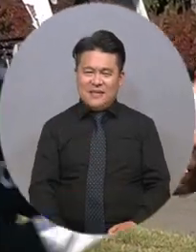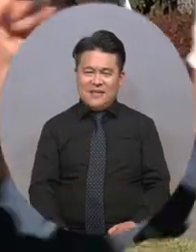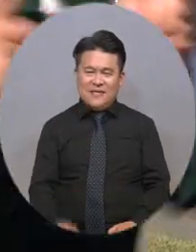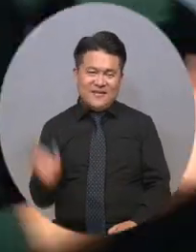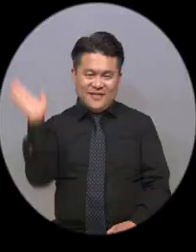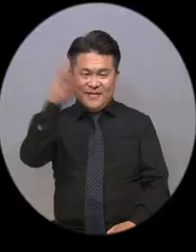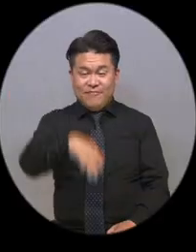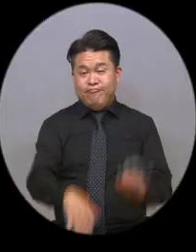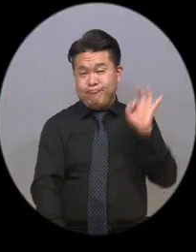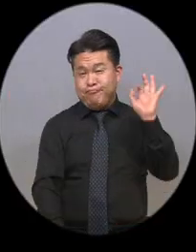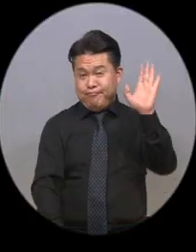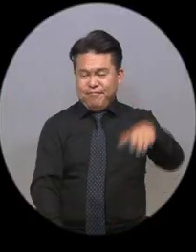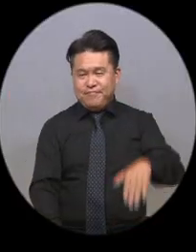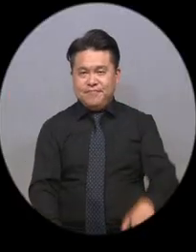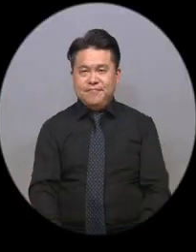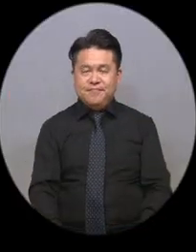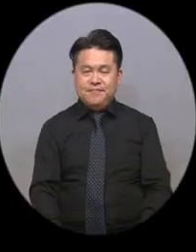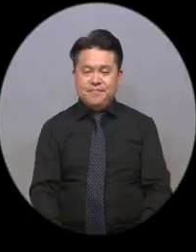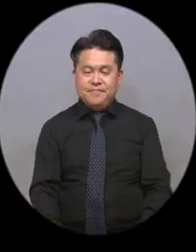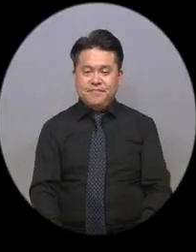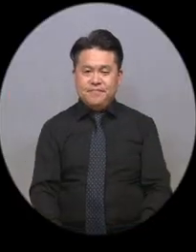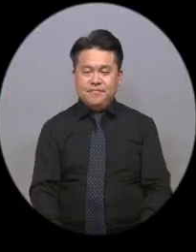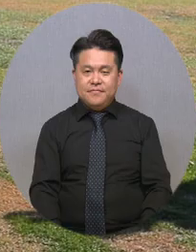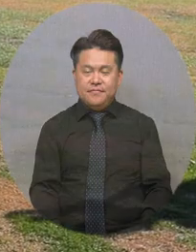고! 진짜 타로.